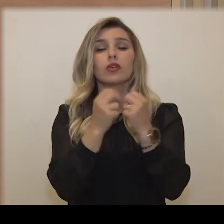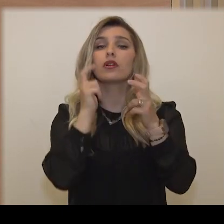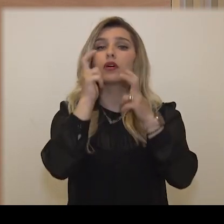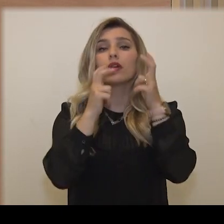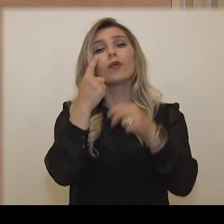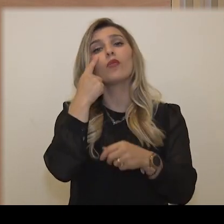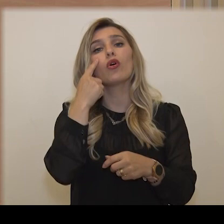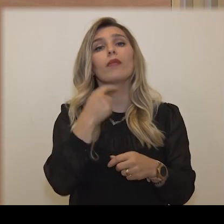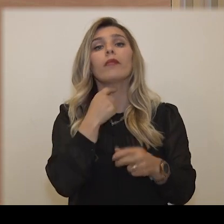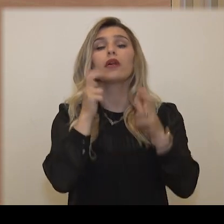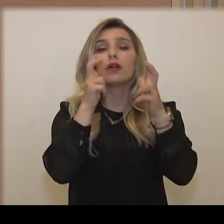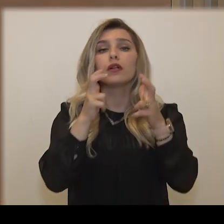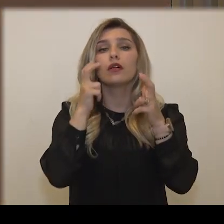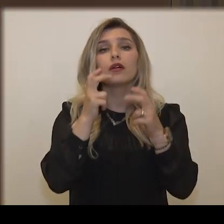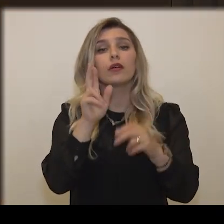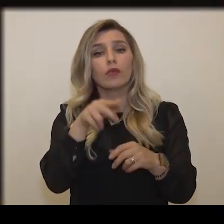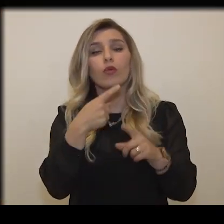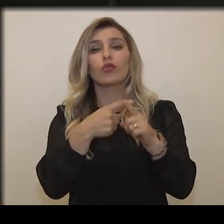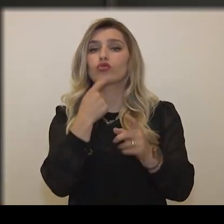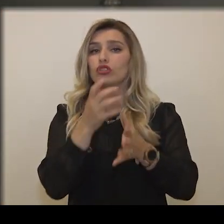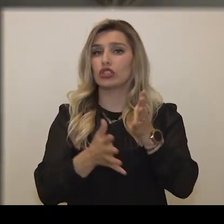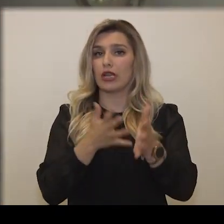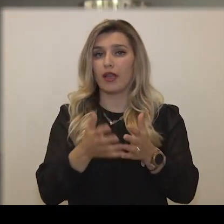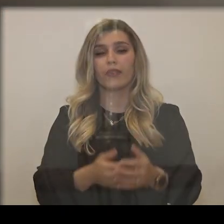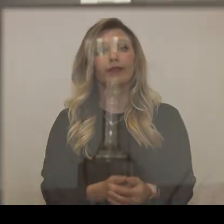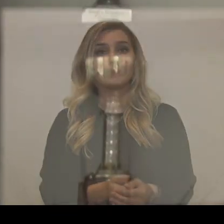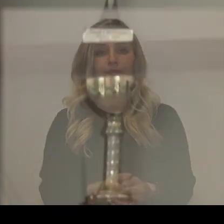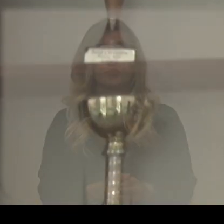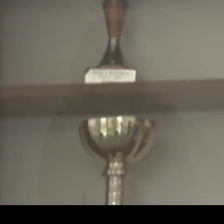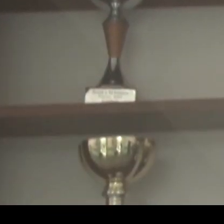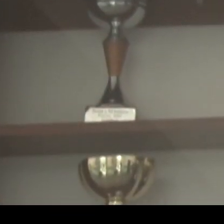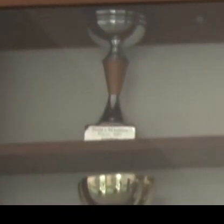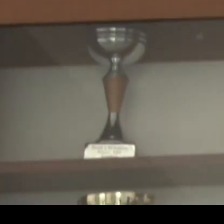me dal zëri ati, po edhe gjuhën e shenjave.